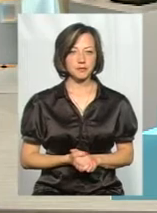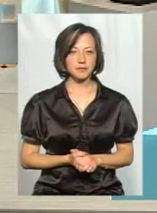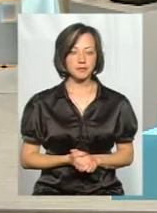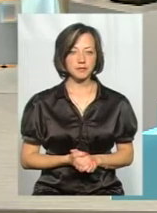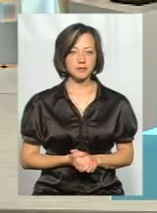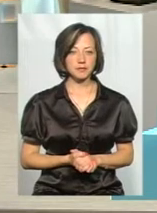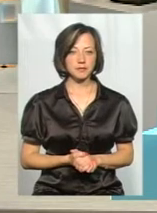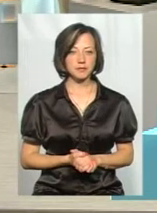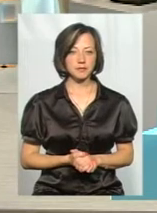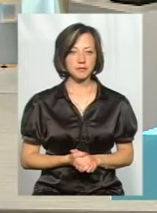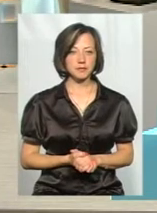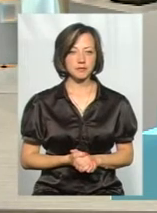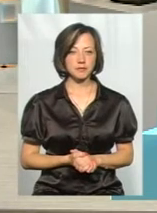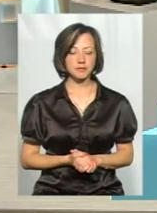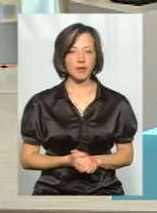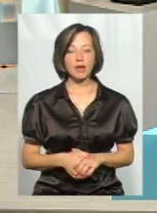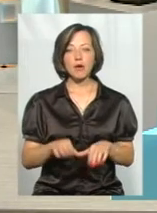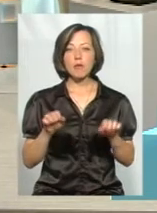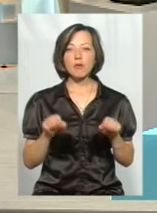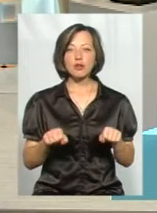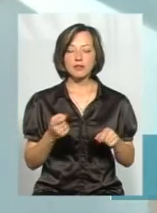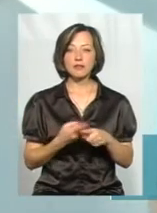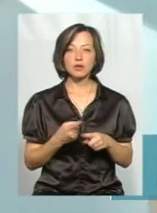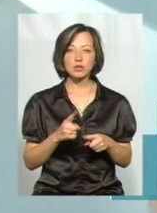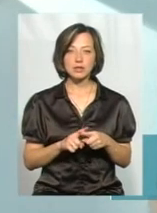Ну, можливо, це може